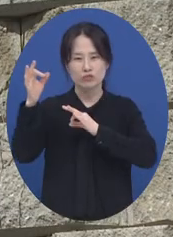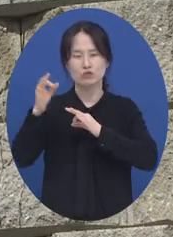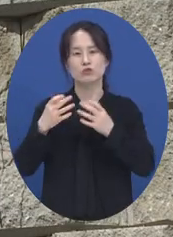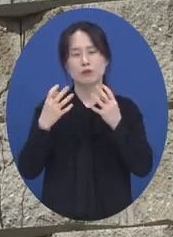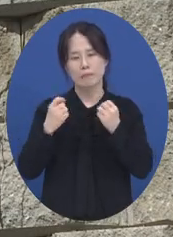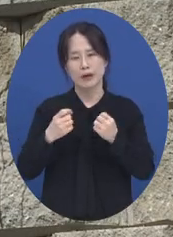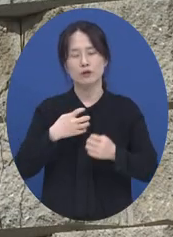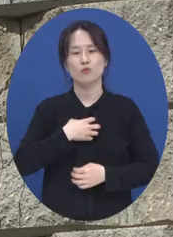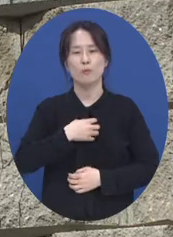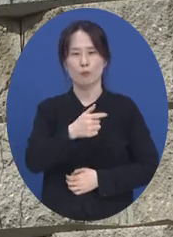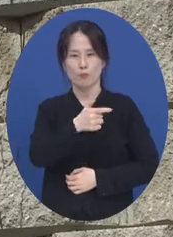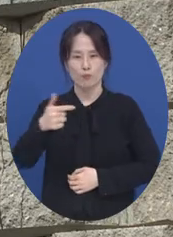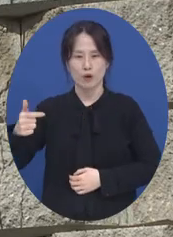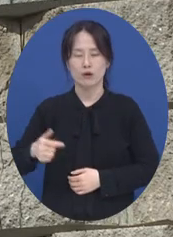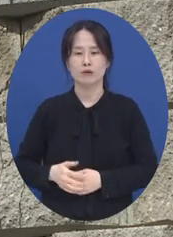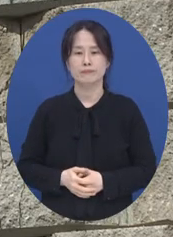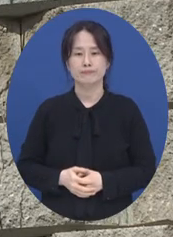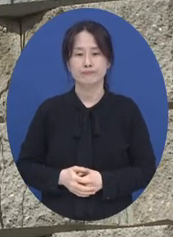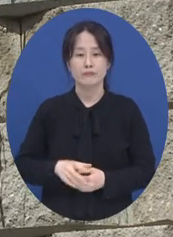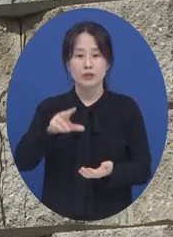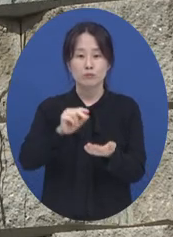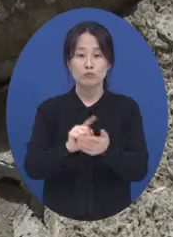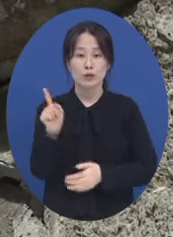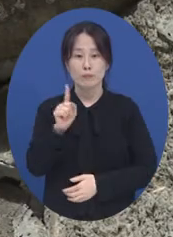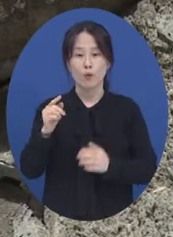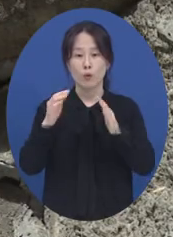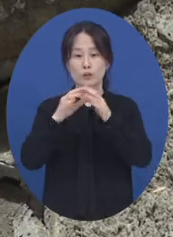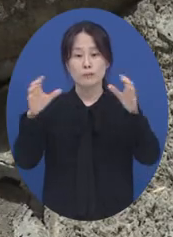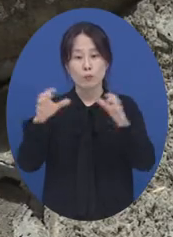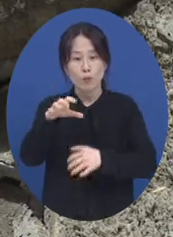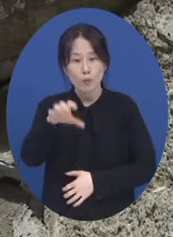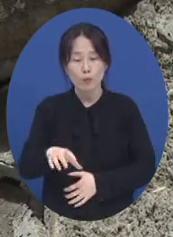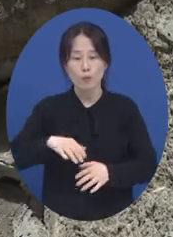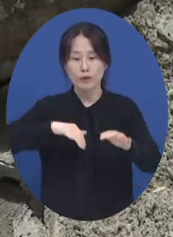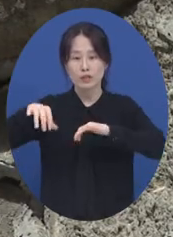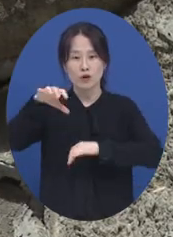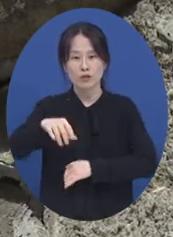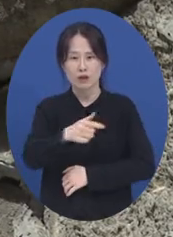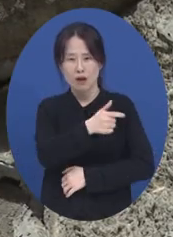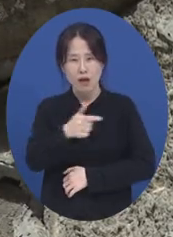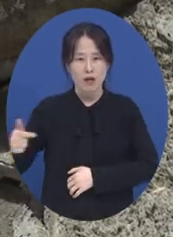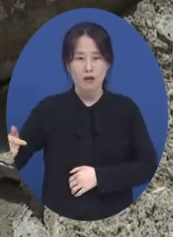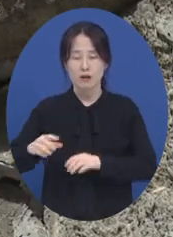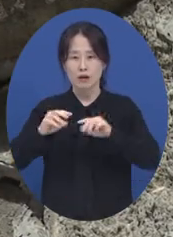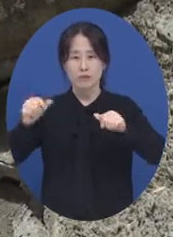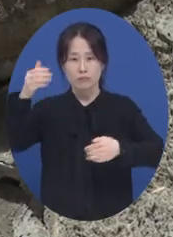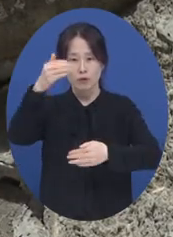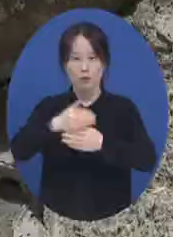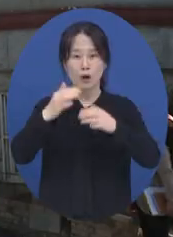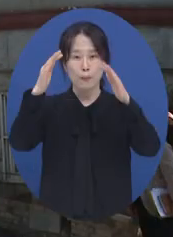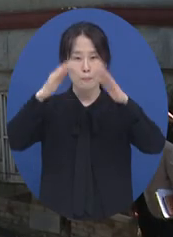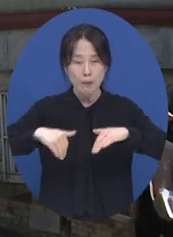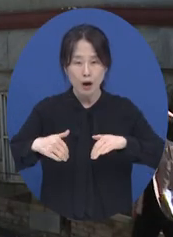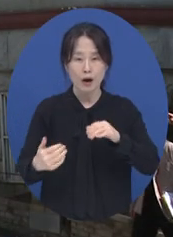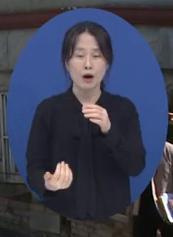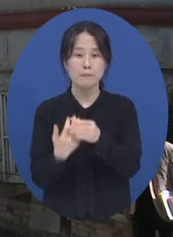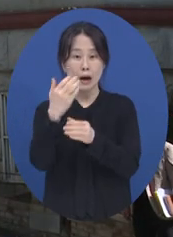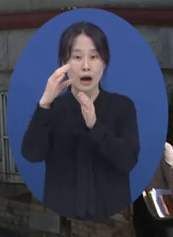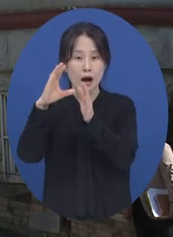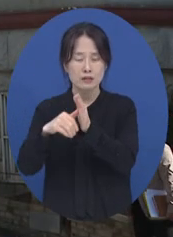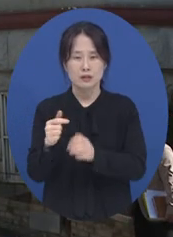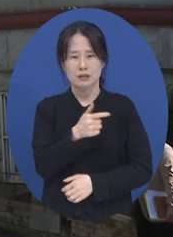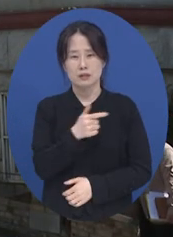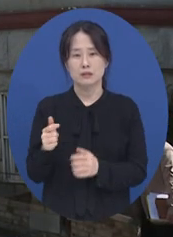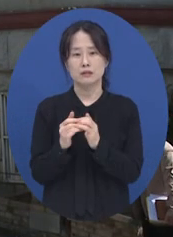상태가 불량해 씁니다 문제는 주택가 나 길거리에 위치한 불량 대형 옹벽의 자칫 붕괴 사고가 일어날